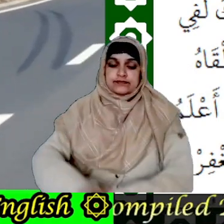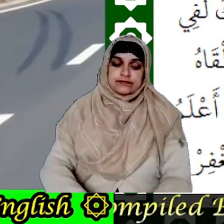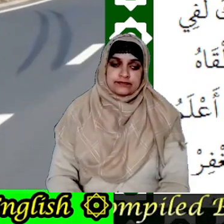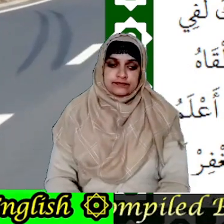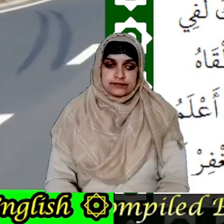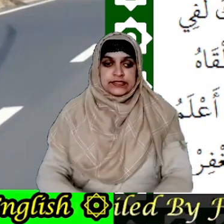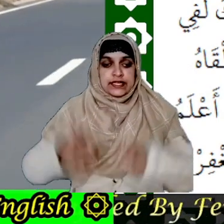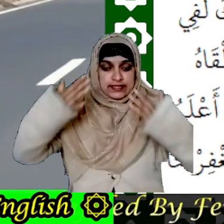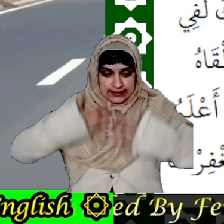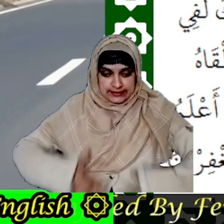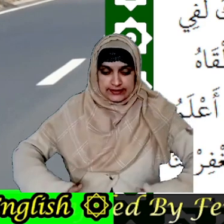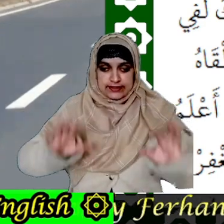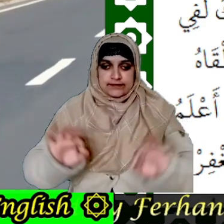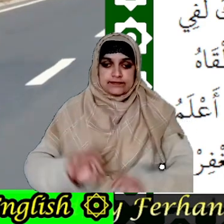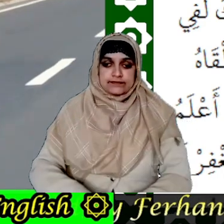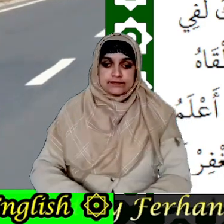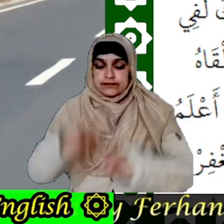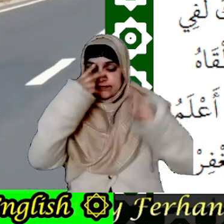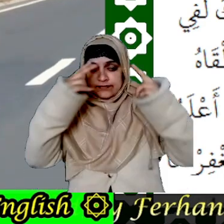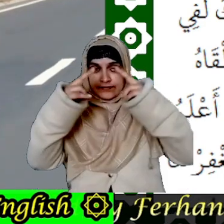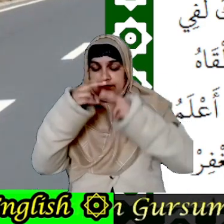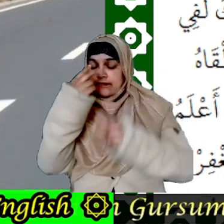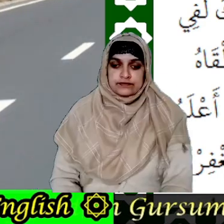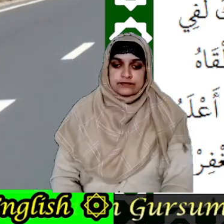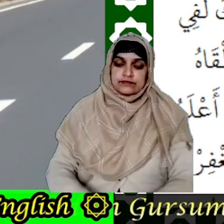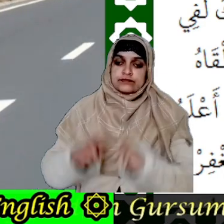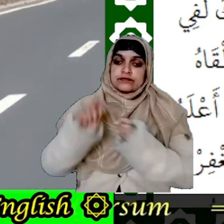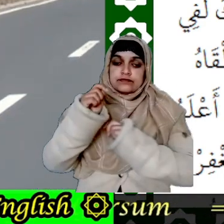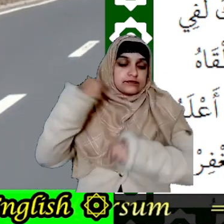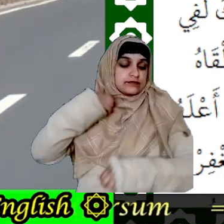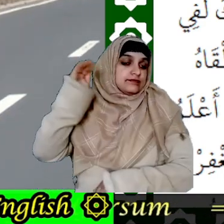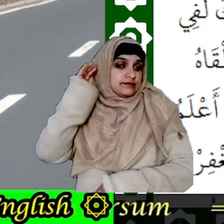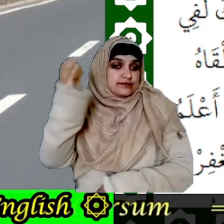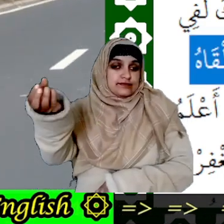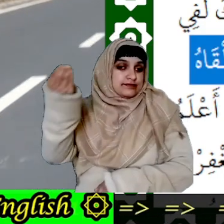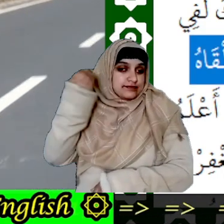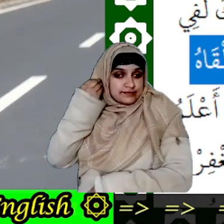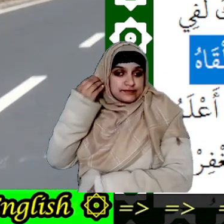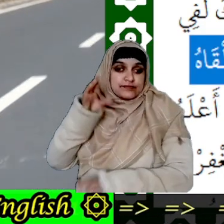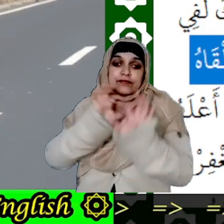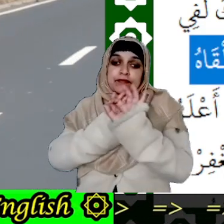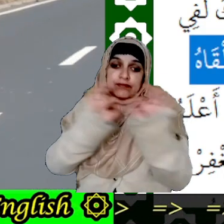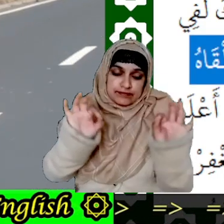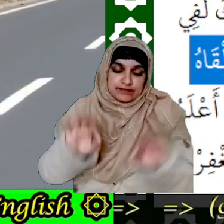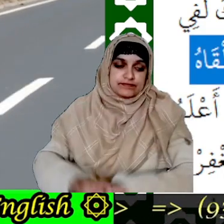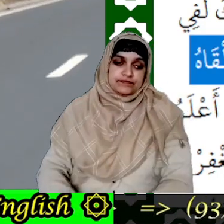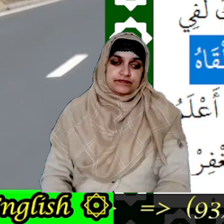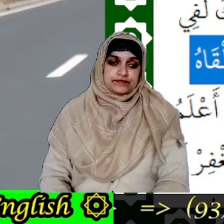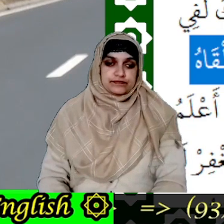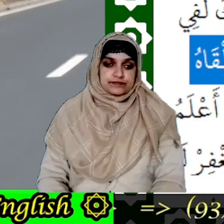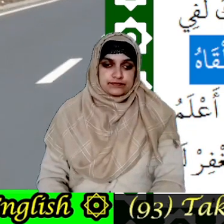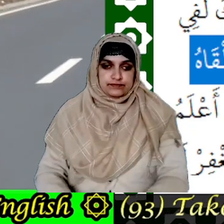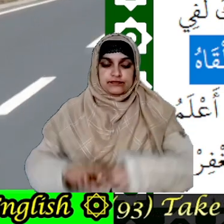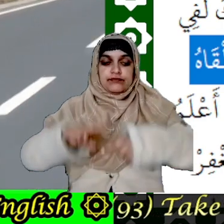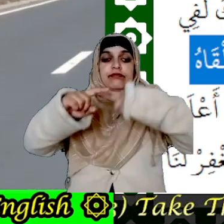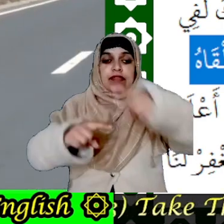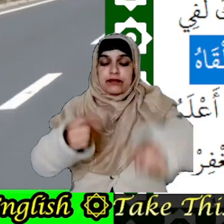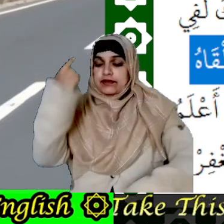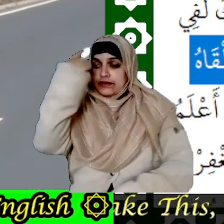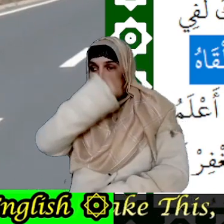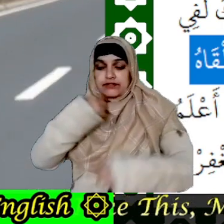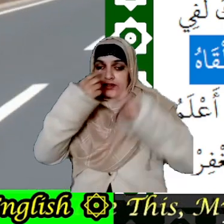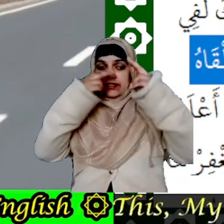قد فيهوزا خنجا متقاه غوبيل كجابه فلما أن جاء البشير قمتشيسا ياقوب